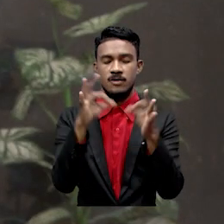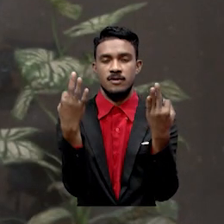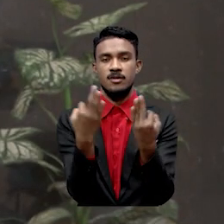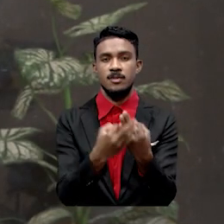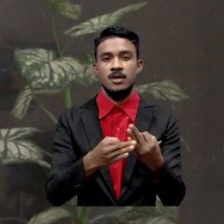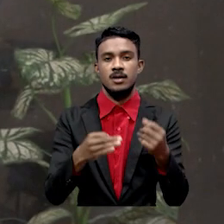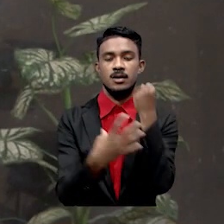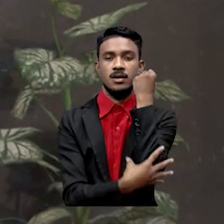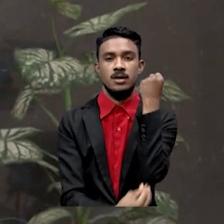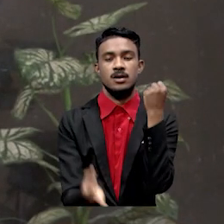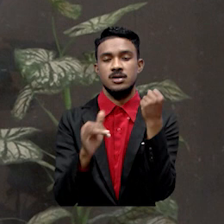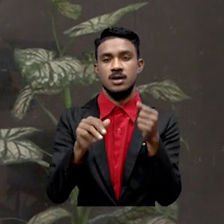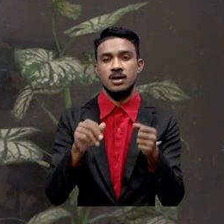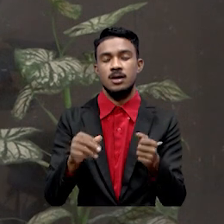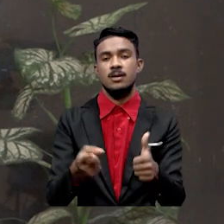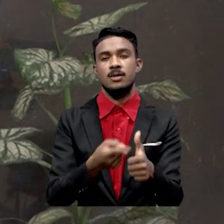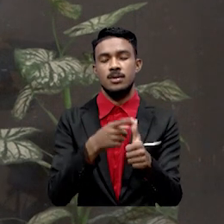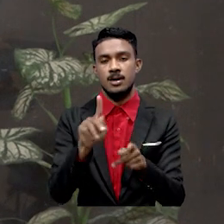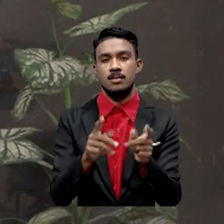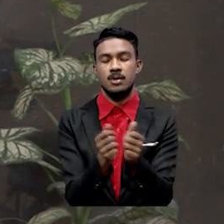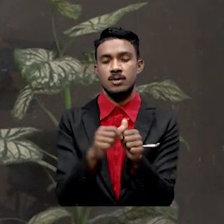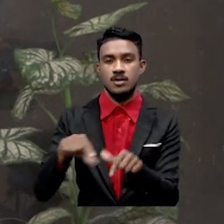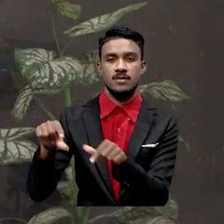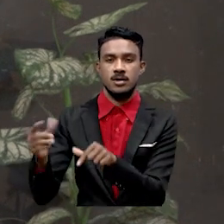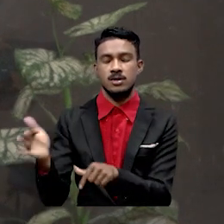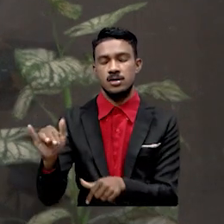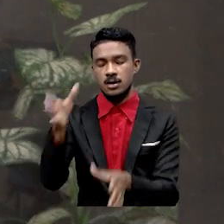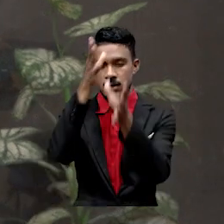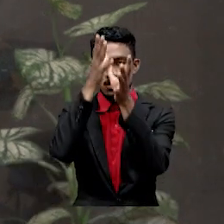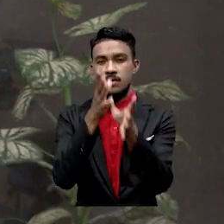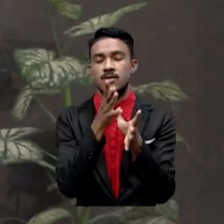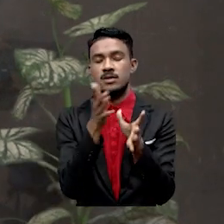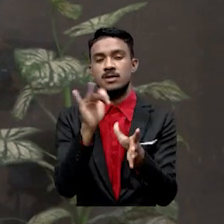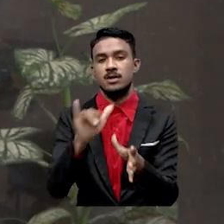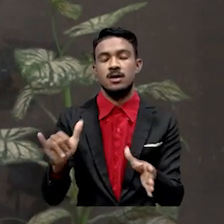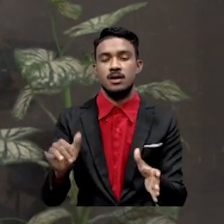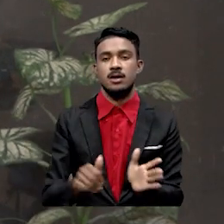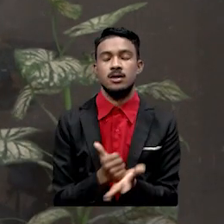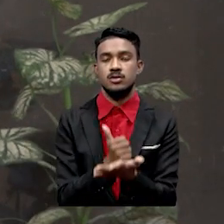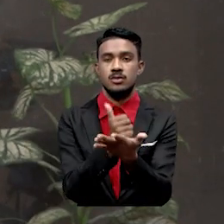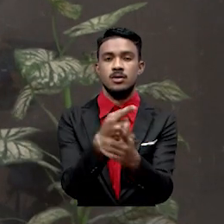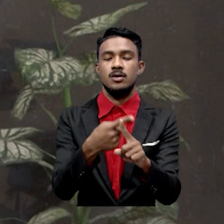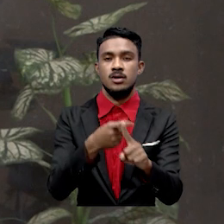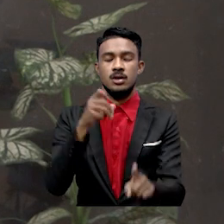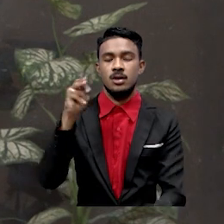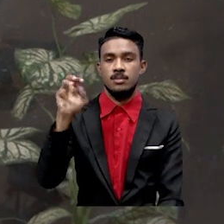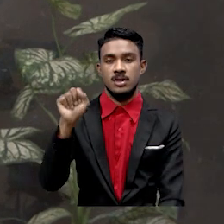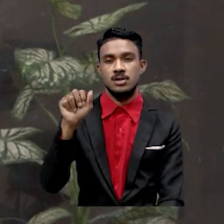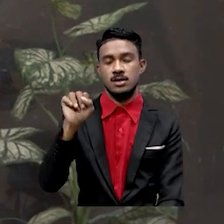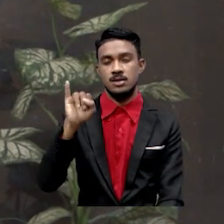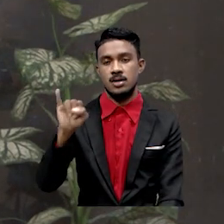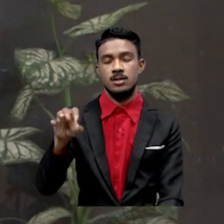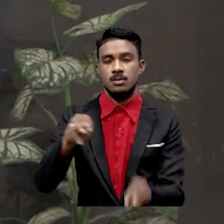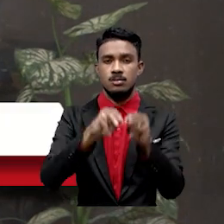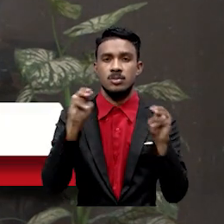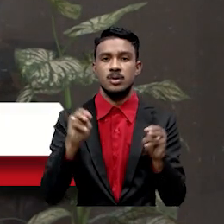liliu emho deficien sira, feri katua sira, atendimento liu sitanya Centro Solidar Social Municipio Ida